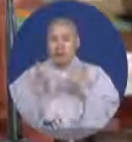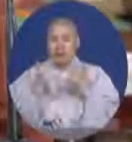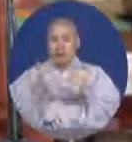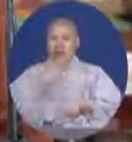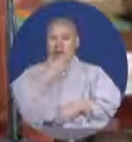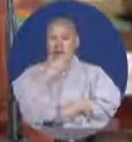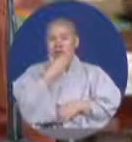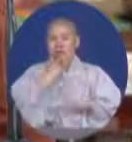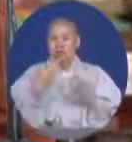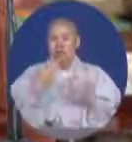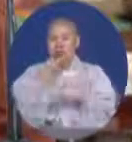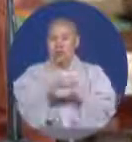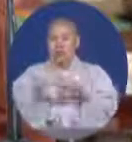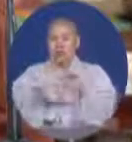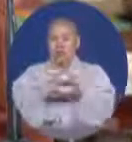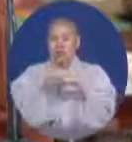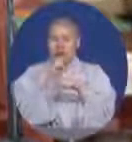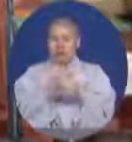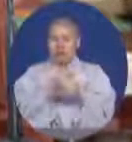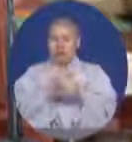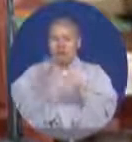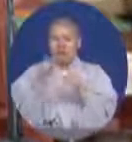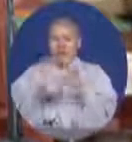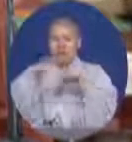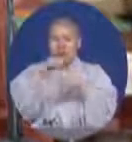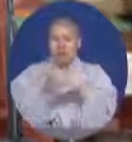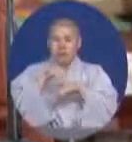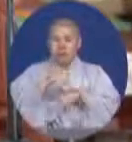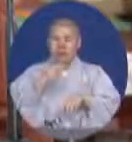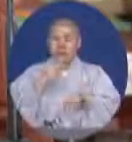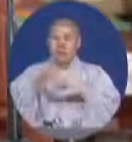복만 많이 짓고 도를 안 닦으면